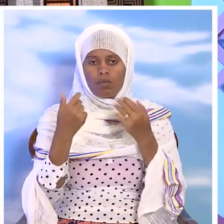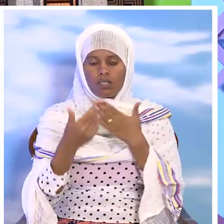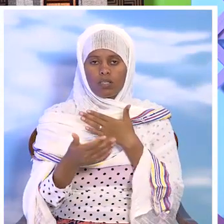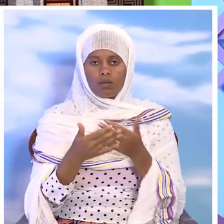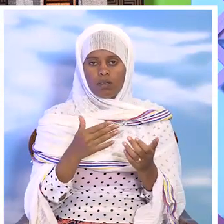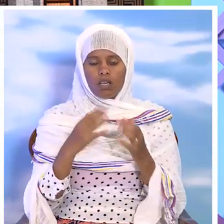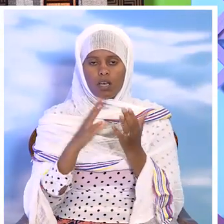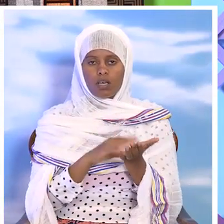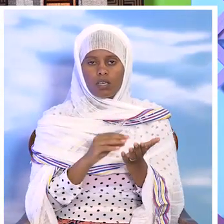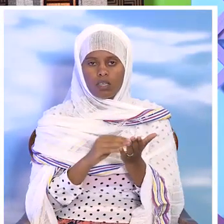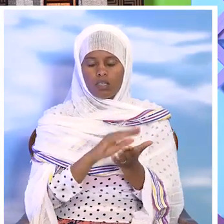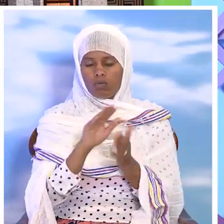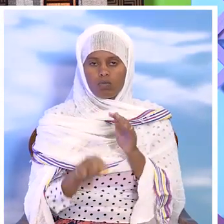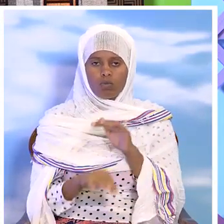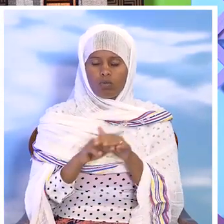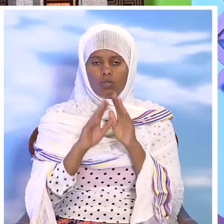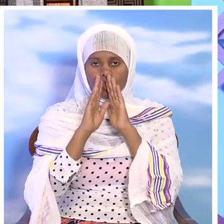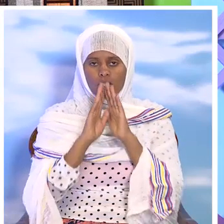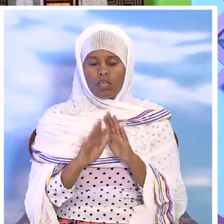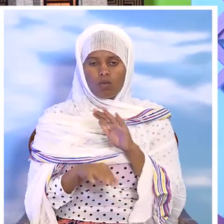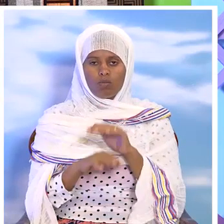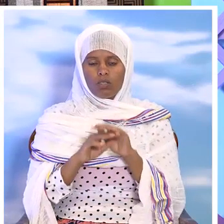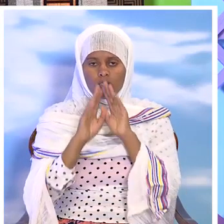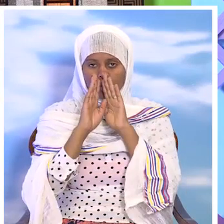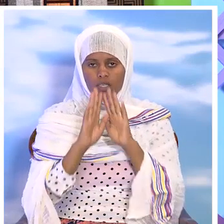ድማ ሙሉእ ሰላም ሙሉእ ቅሳነት